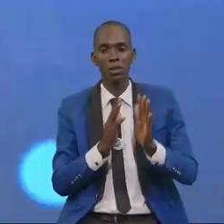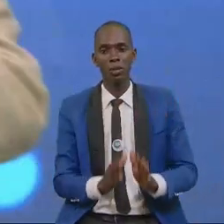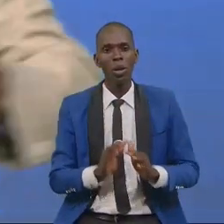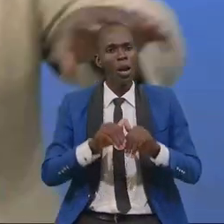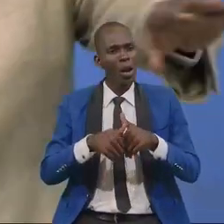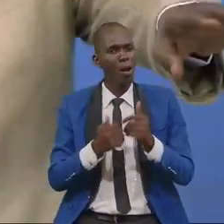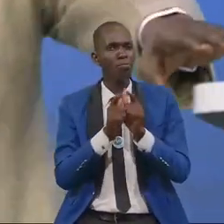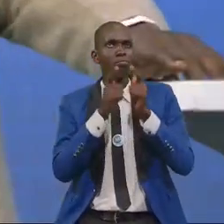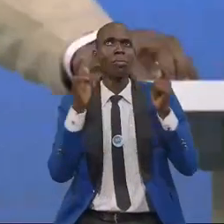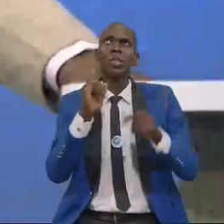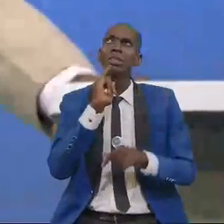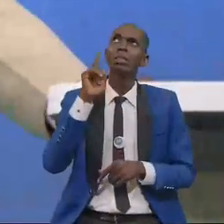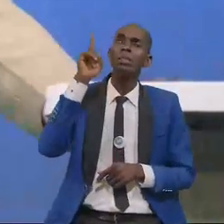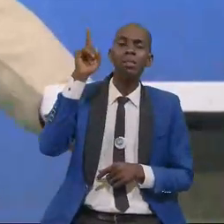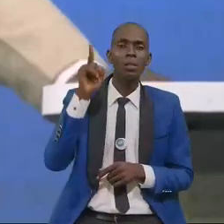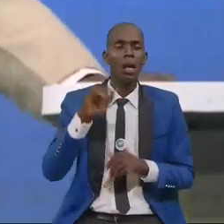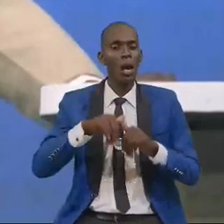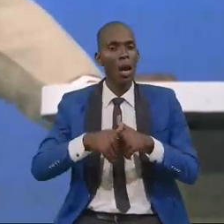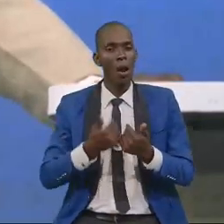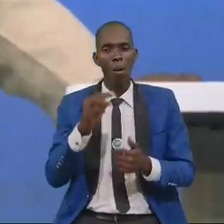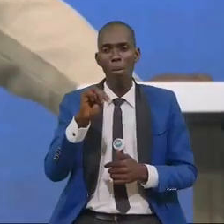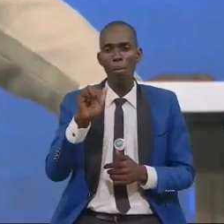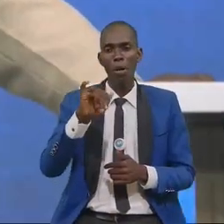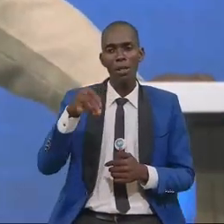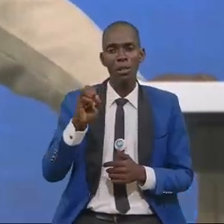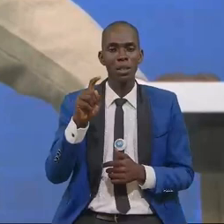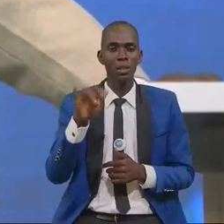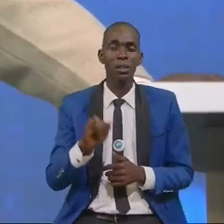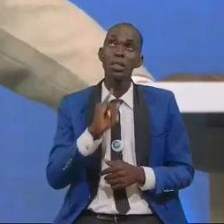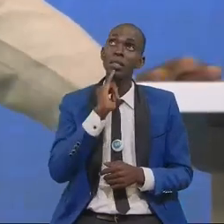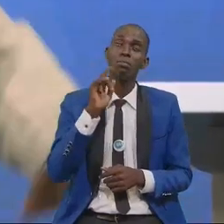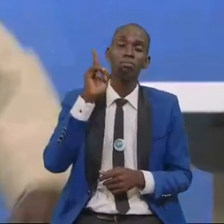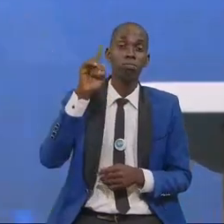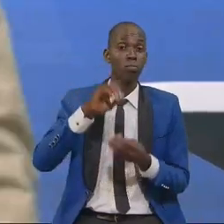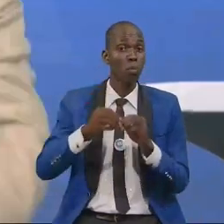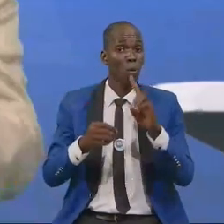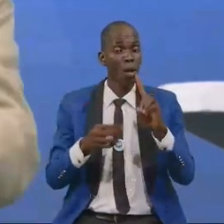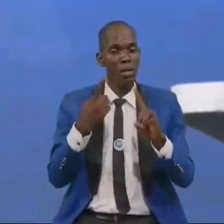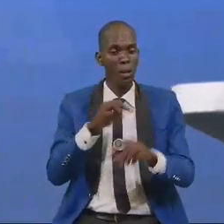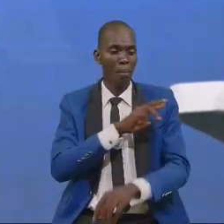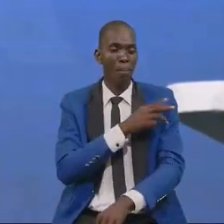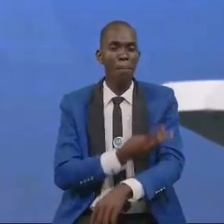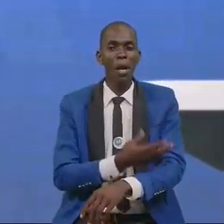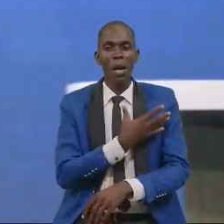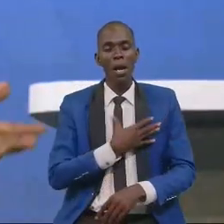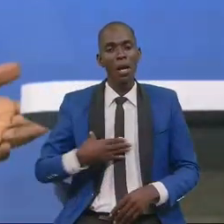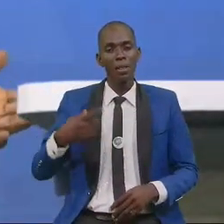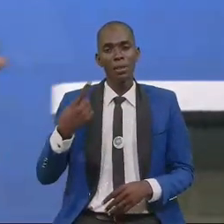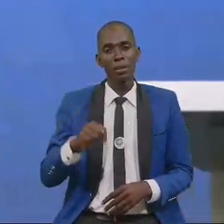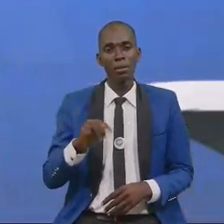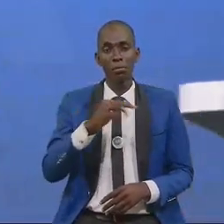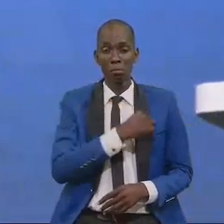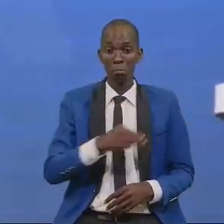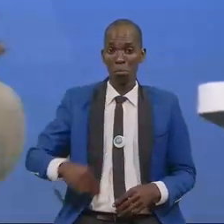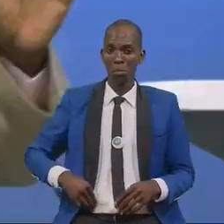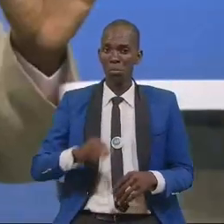Majesté Majesté a-t-il la premièrement la puissance et la majesté du médiateur de deuxième point les